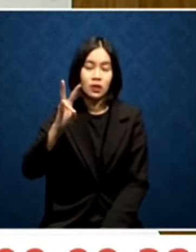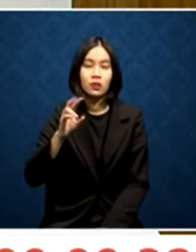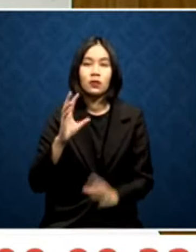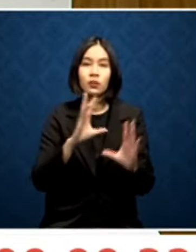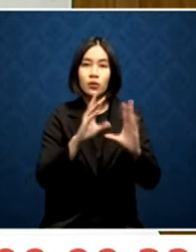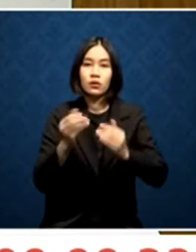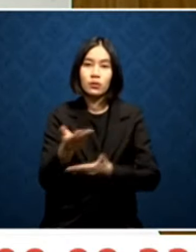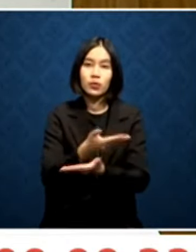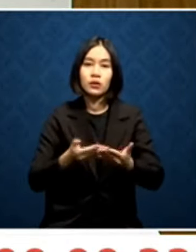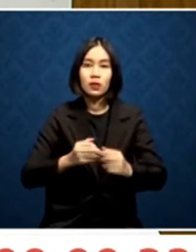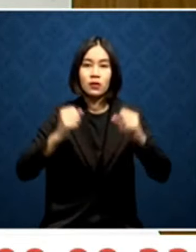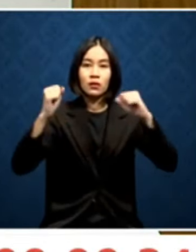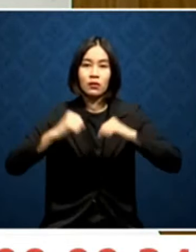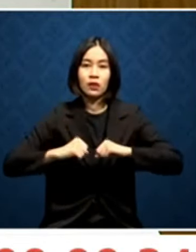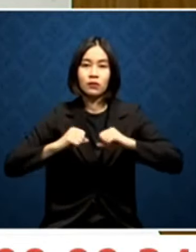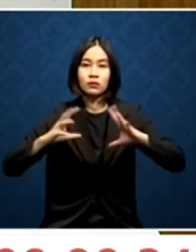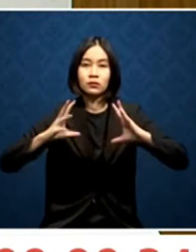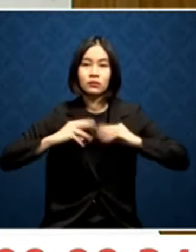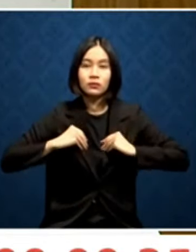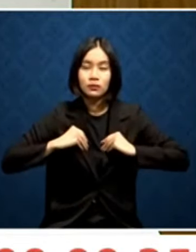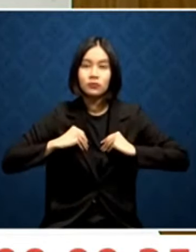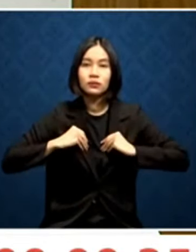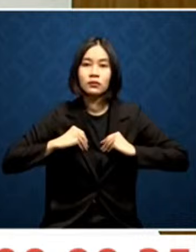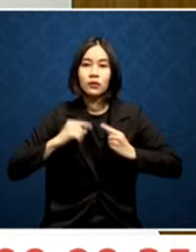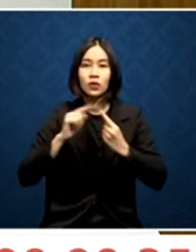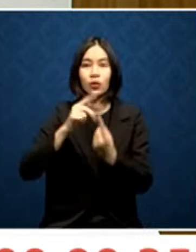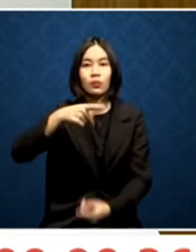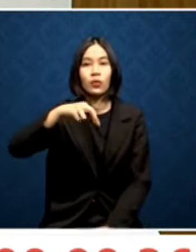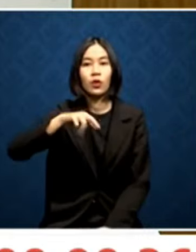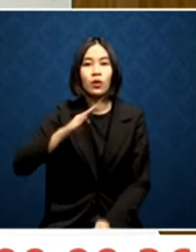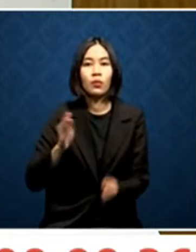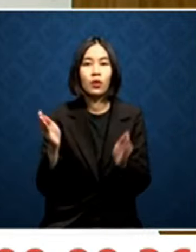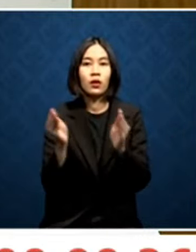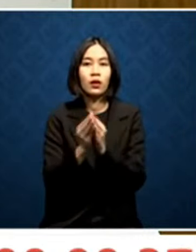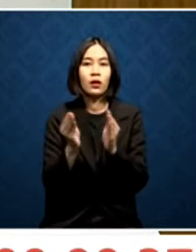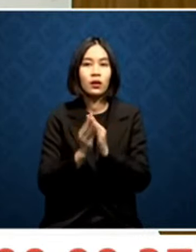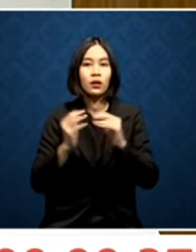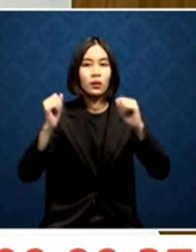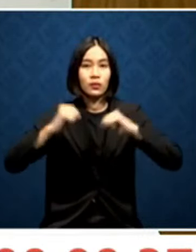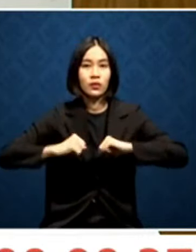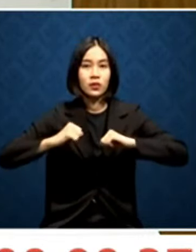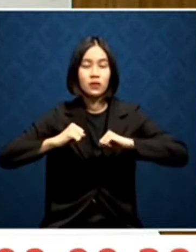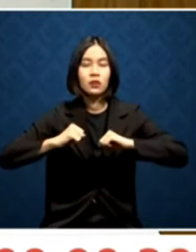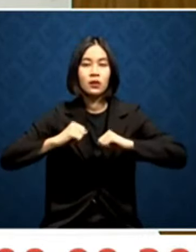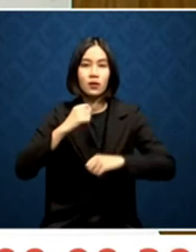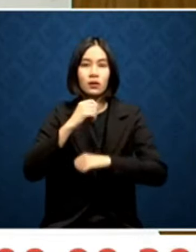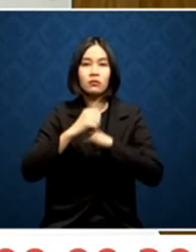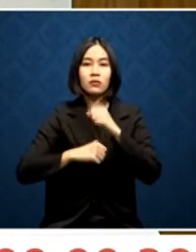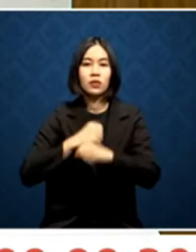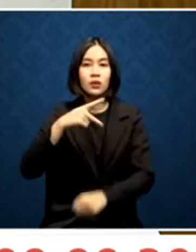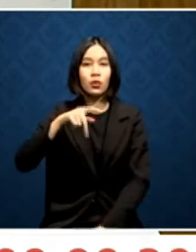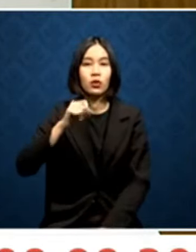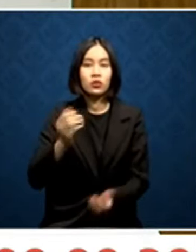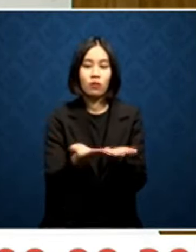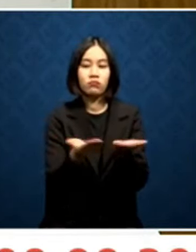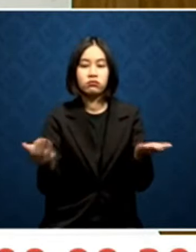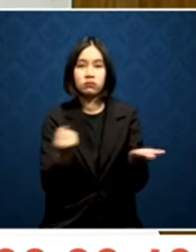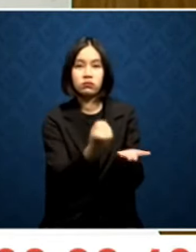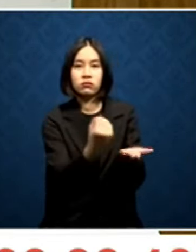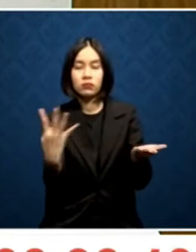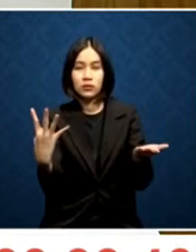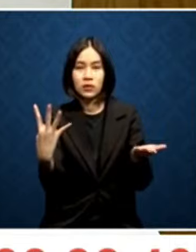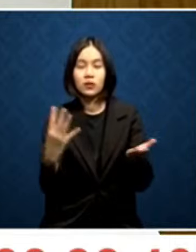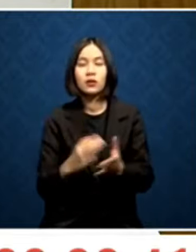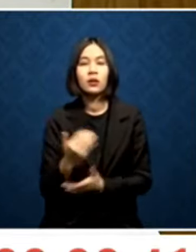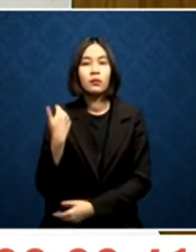ประชุมได้พิจารณาลงมติรับหลักการนะครับแห่งร่างจัดว่าด้วยการออกเสียงประชามติฉบับที่พ.ศ.จำนวน4ฉบับนะครับ